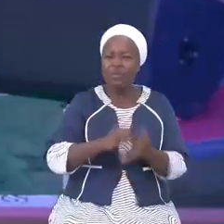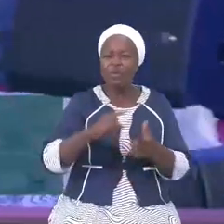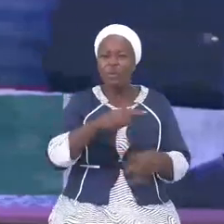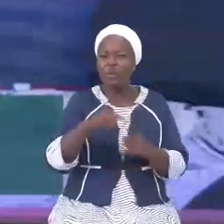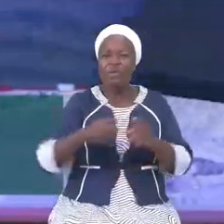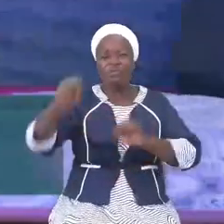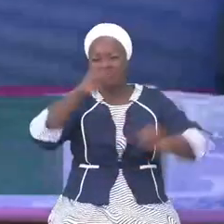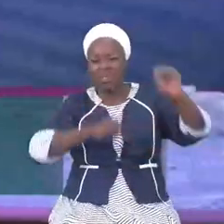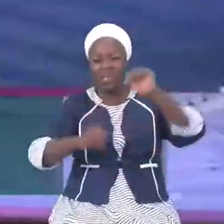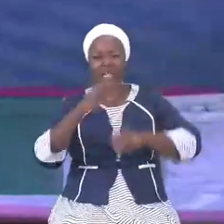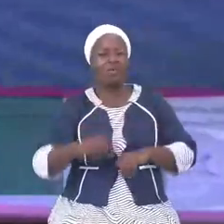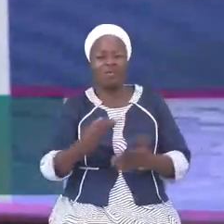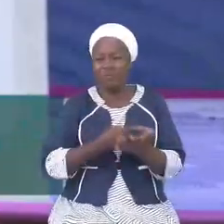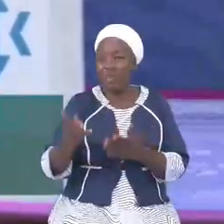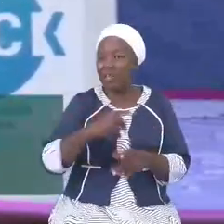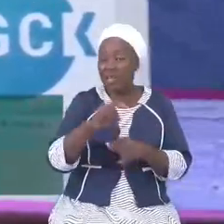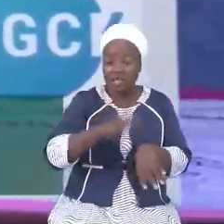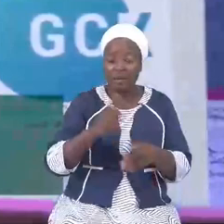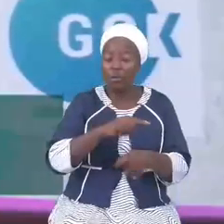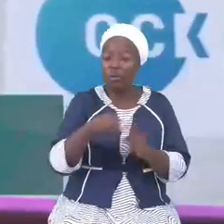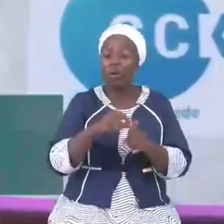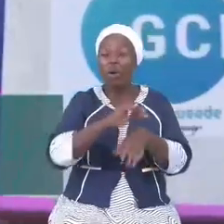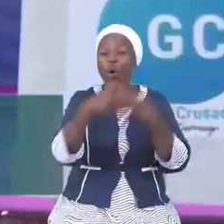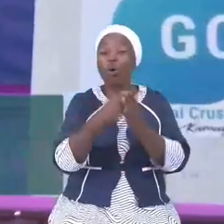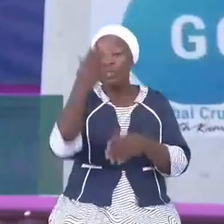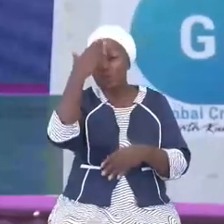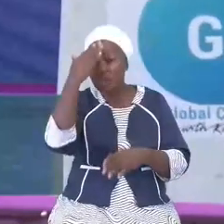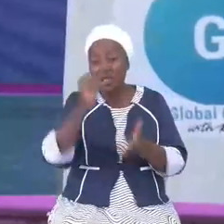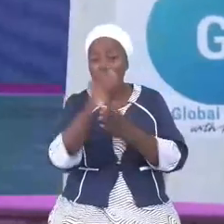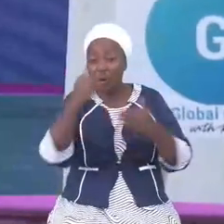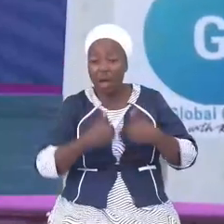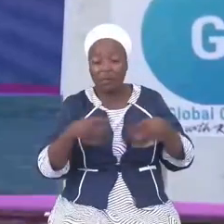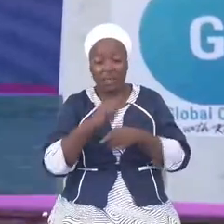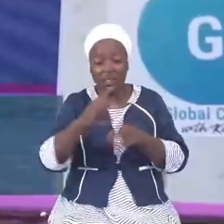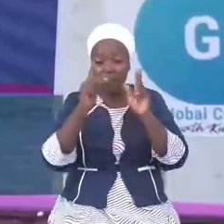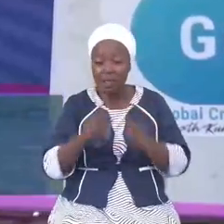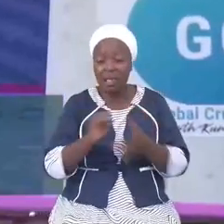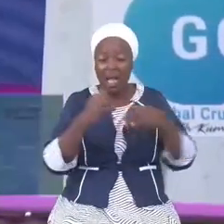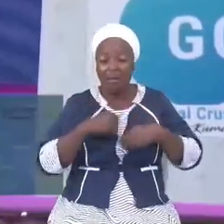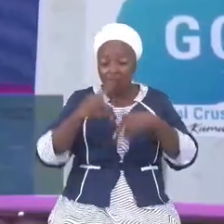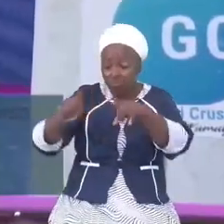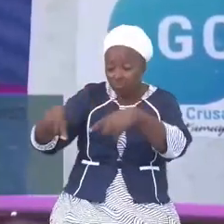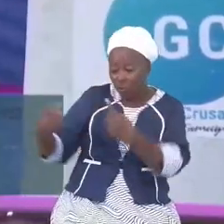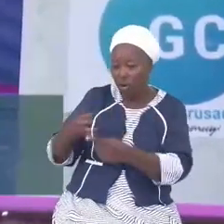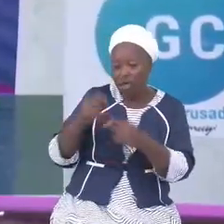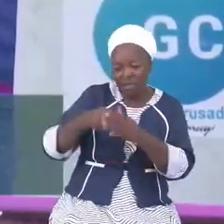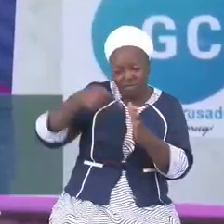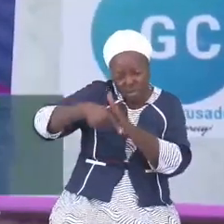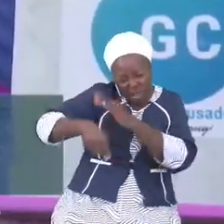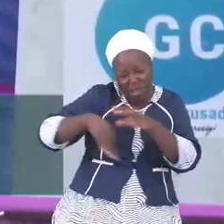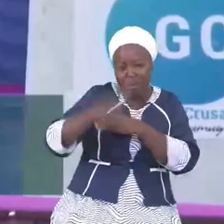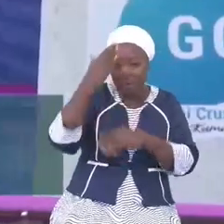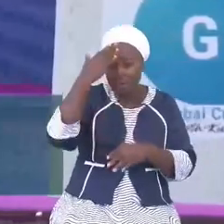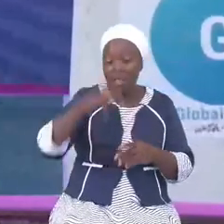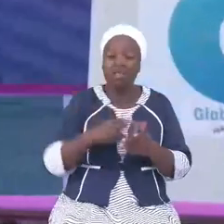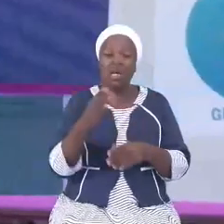également, toute la connaissance que tu as, comme quelqu'un qui est vraiment approfondi dans la connaissance,